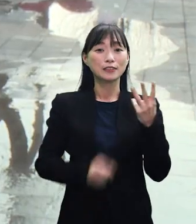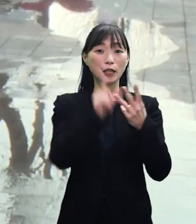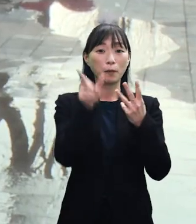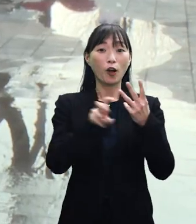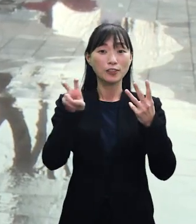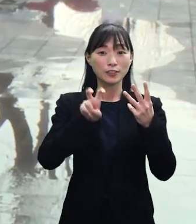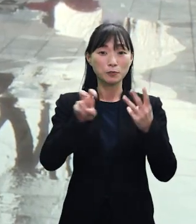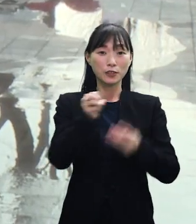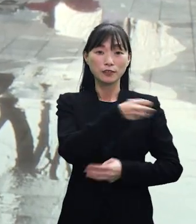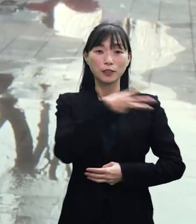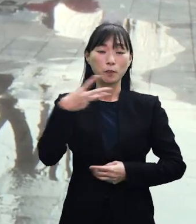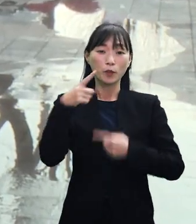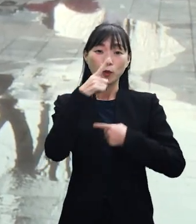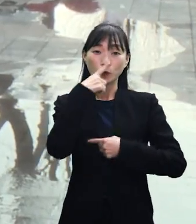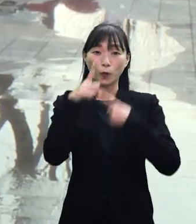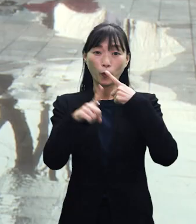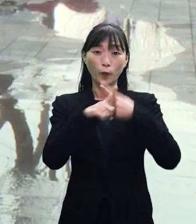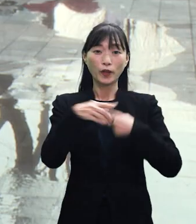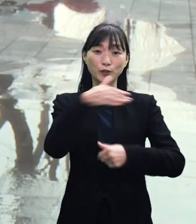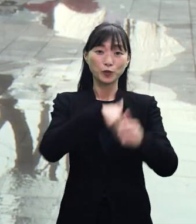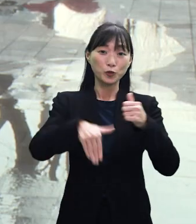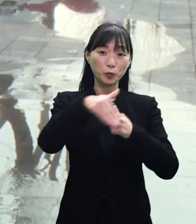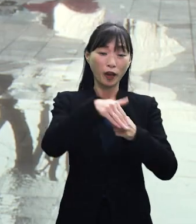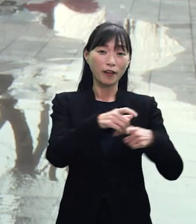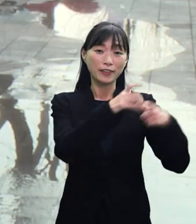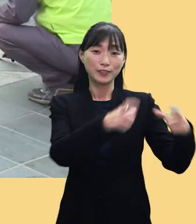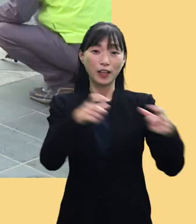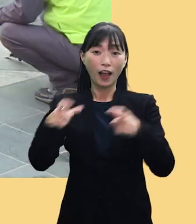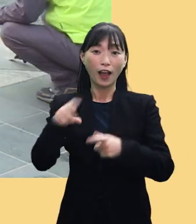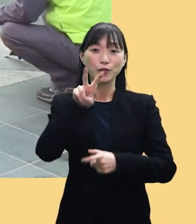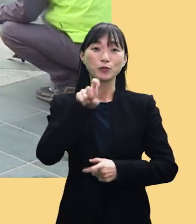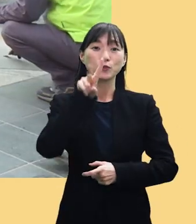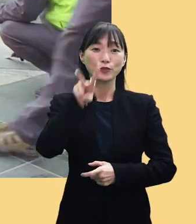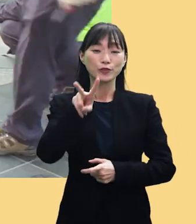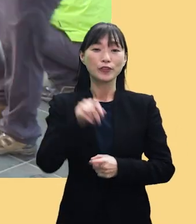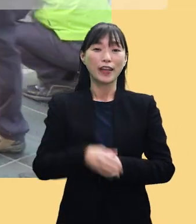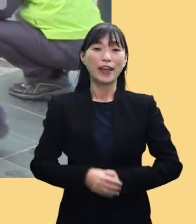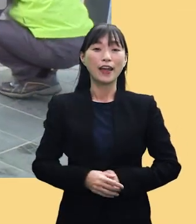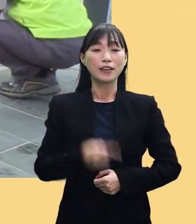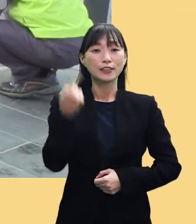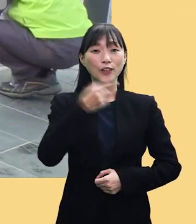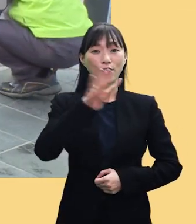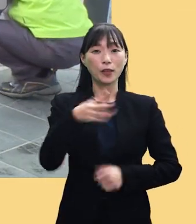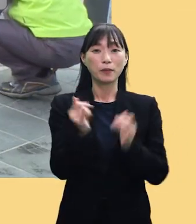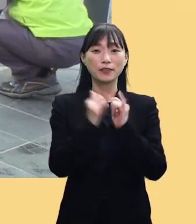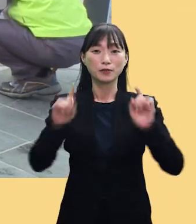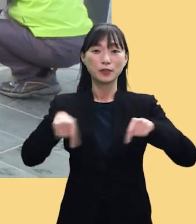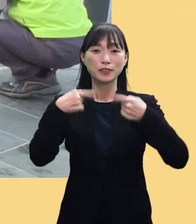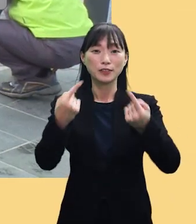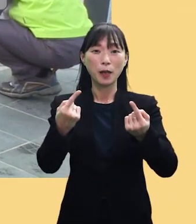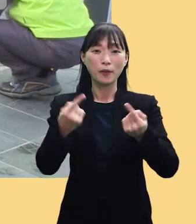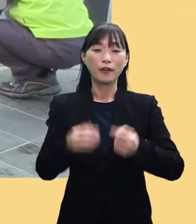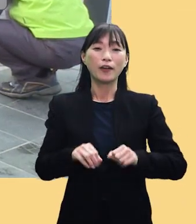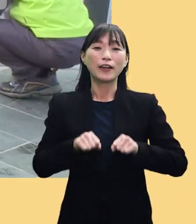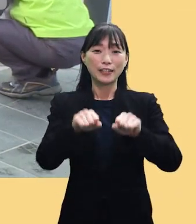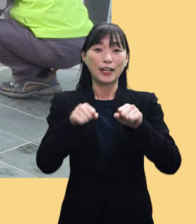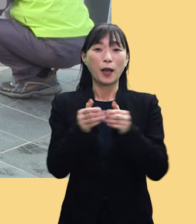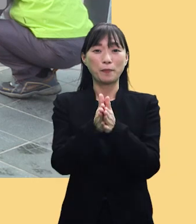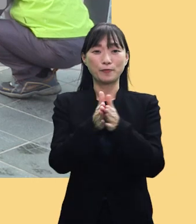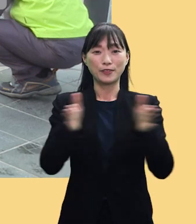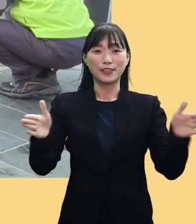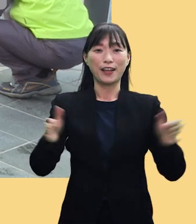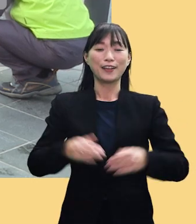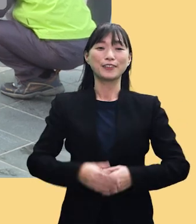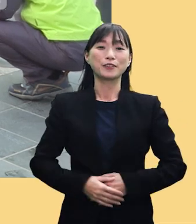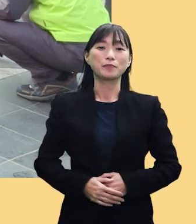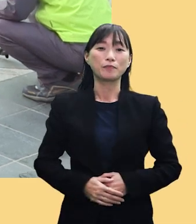있는데요. 20일에는 삼성동 코엑스 일대와 22개동 전역에서 1,400여 명이 참여해 새봄맞이